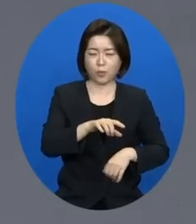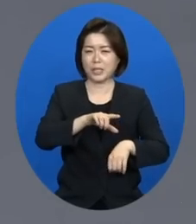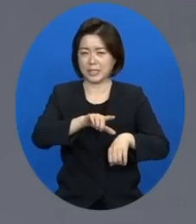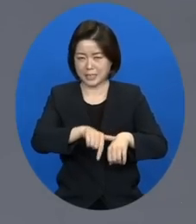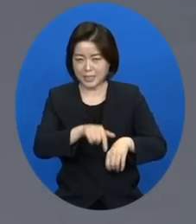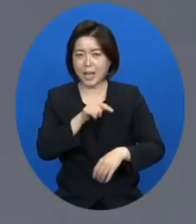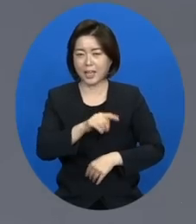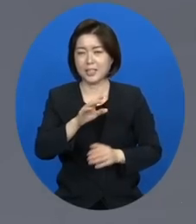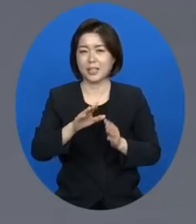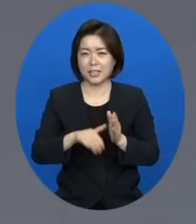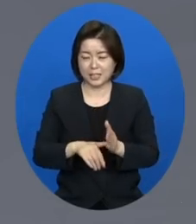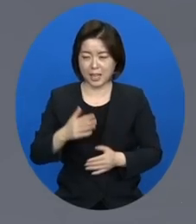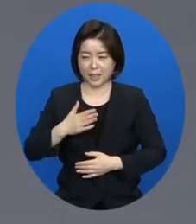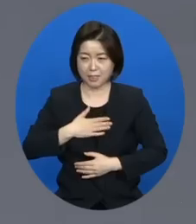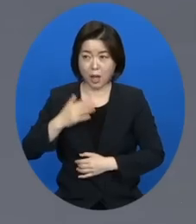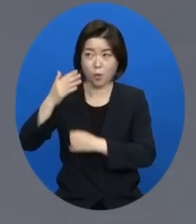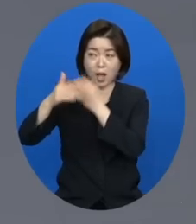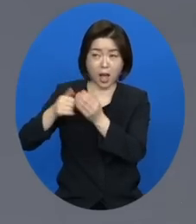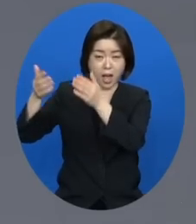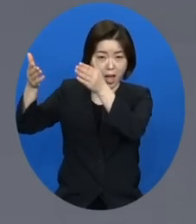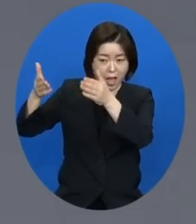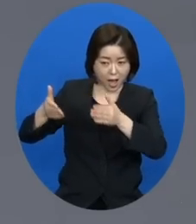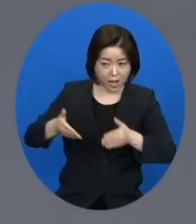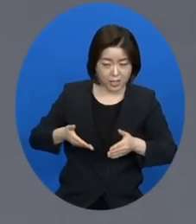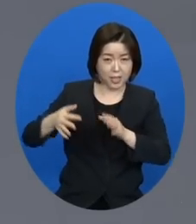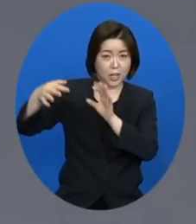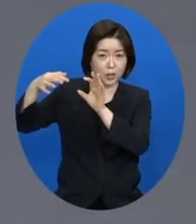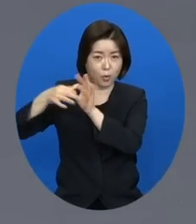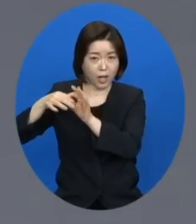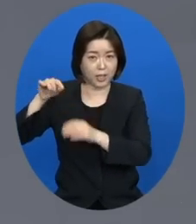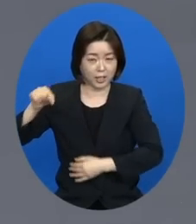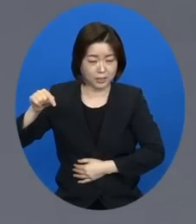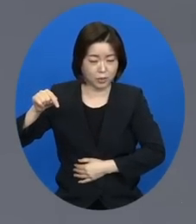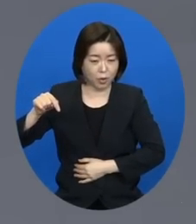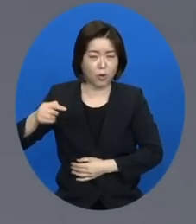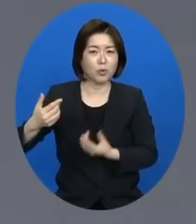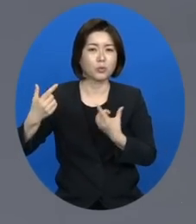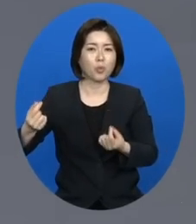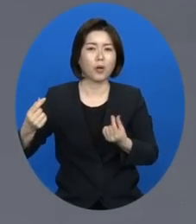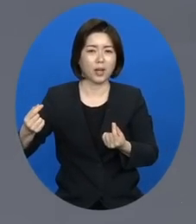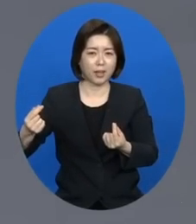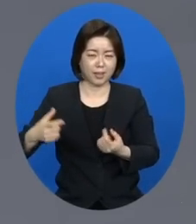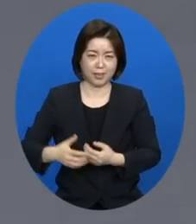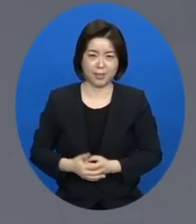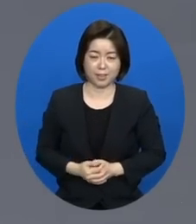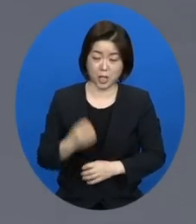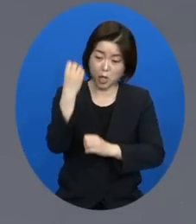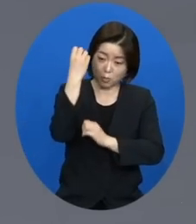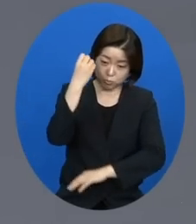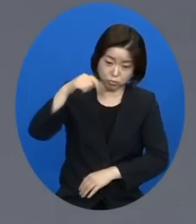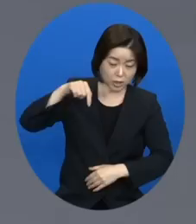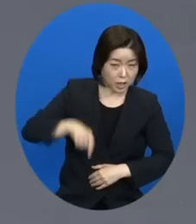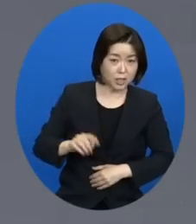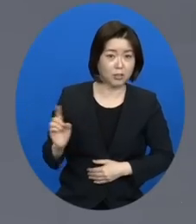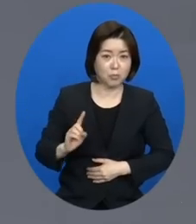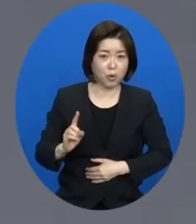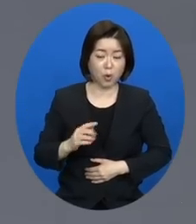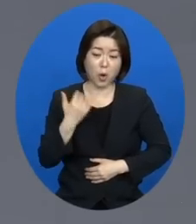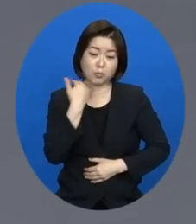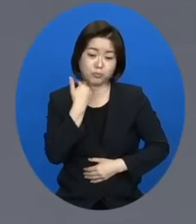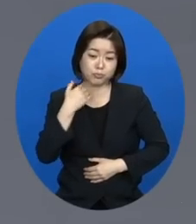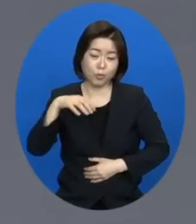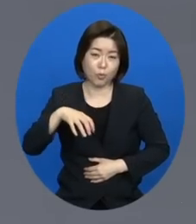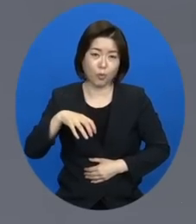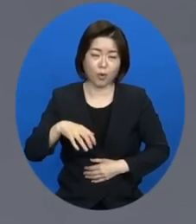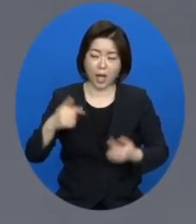시간에서 나와 하나님과의 관계에 맺는 그것을 상징합니다. 그러니까 뿌리가 깊다는 것은 보이지 않는 곳에서